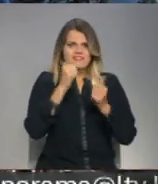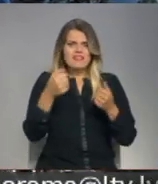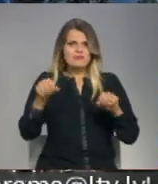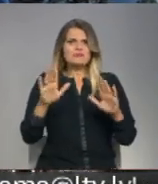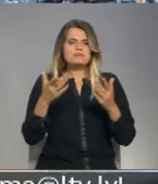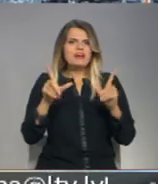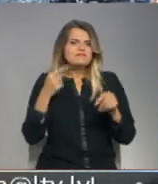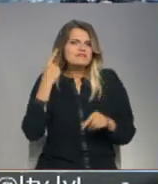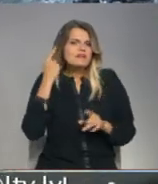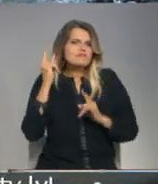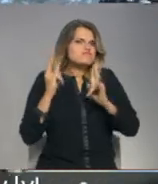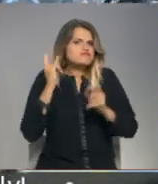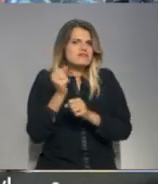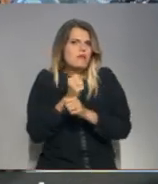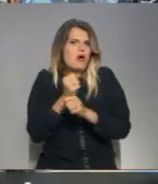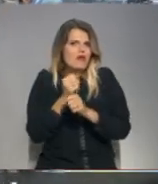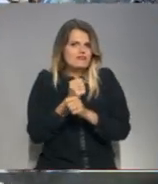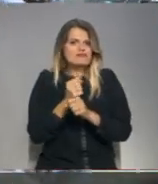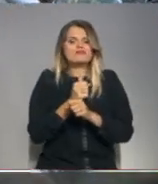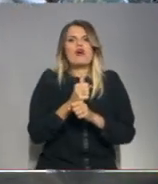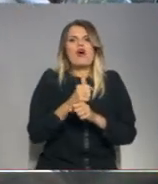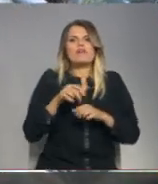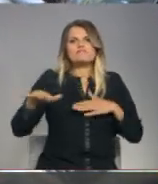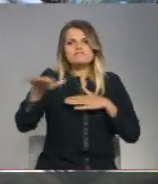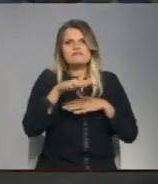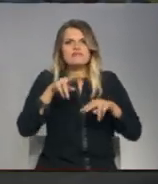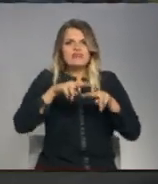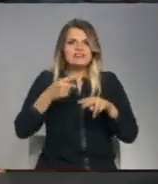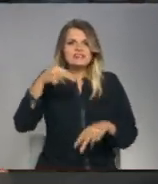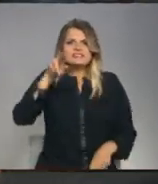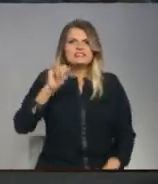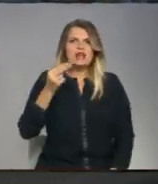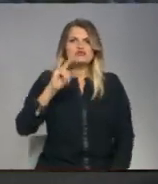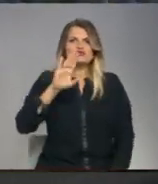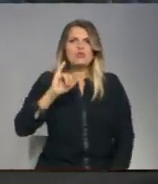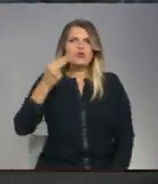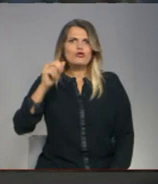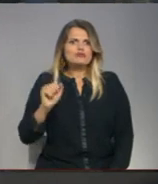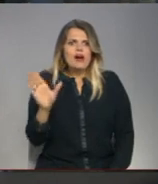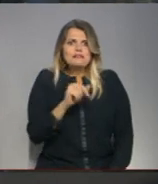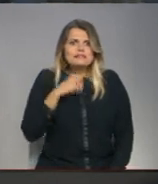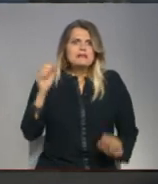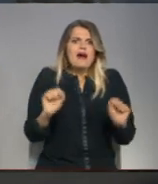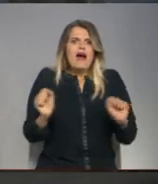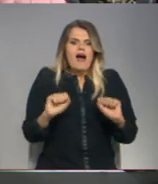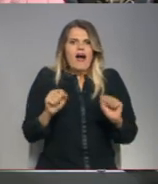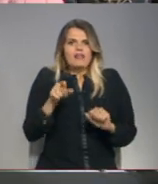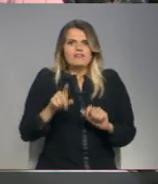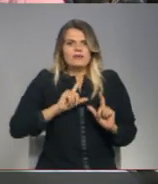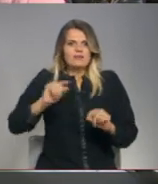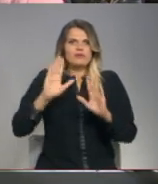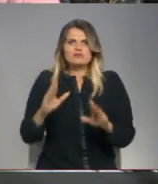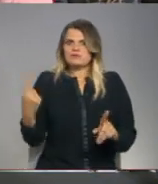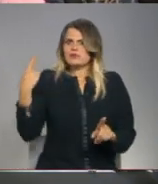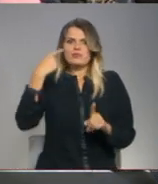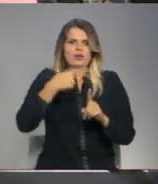vien dzirdot motora rūkoņu, Strazdu muižā šodien daudzi kļūst varēn nepacietīgi. Un daudziem no viņiem šāds izbrauciens būs